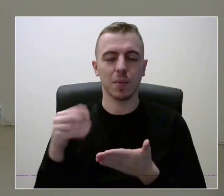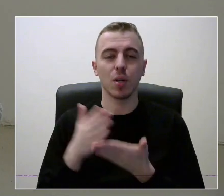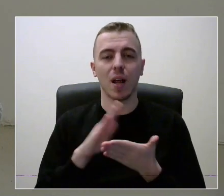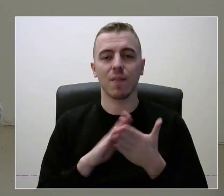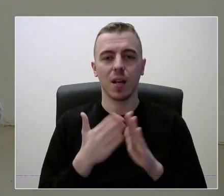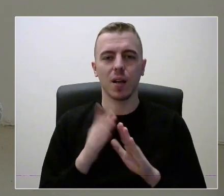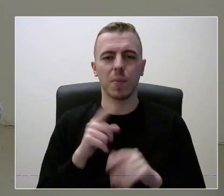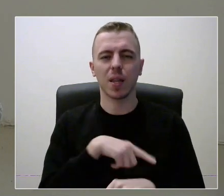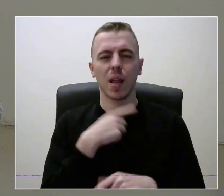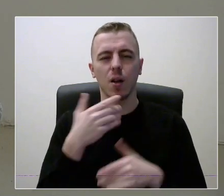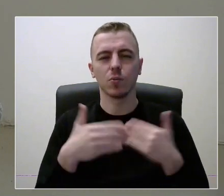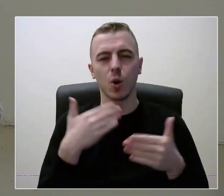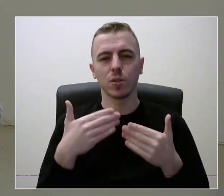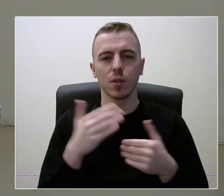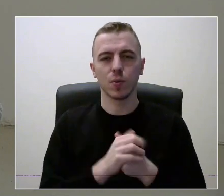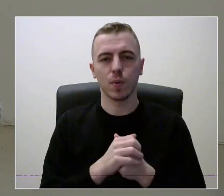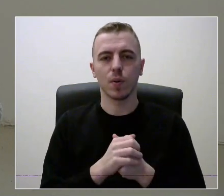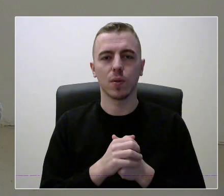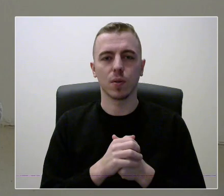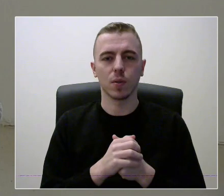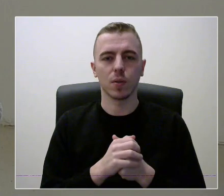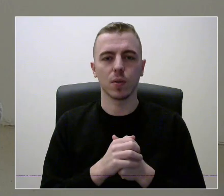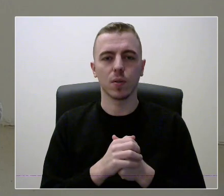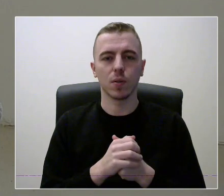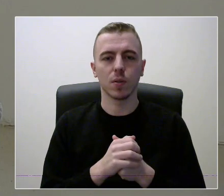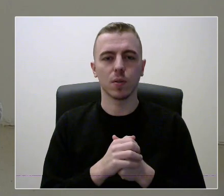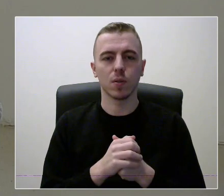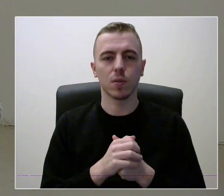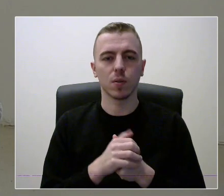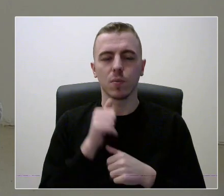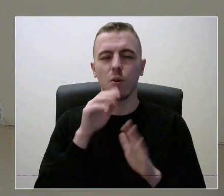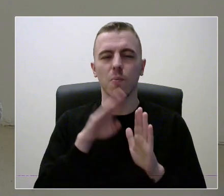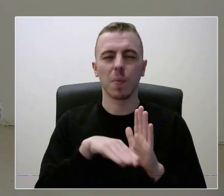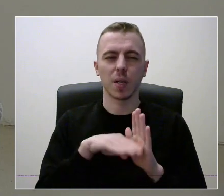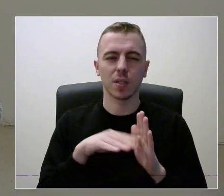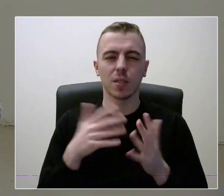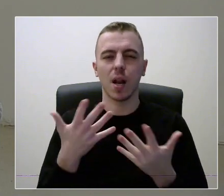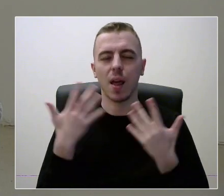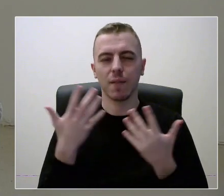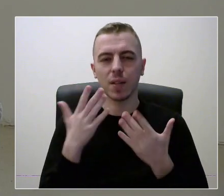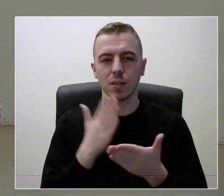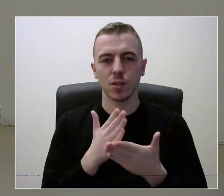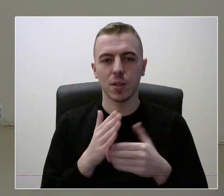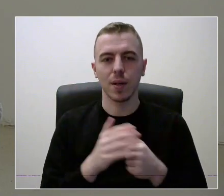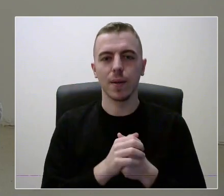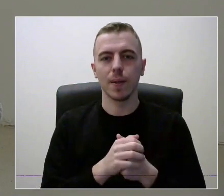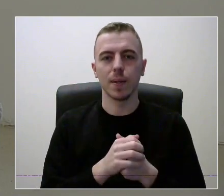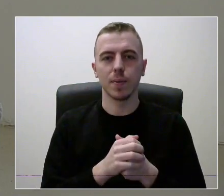ilgos procedūros yra, jeigu per ZPVA. Yra paprastesnės. Taip, paprastesnės, yra lengvesnės ir, sakykime, yra, kur